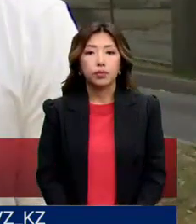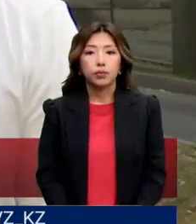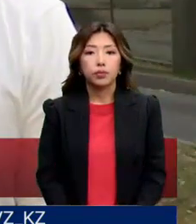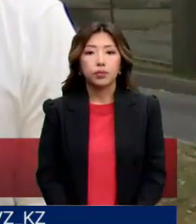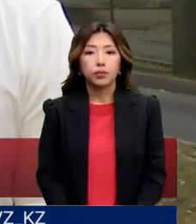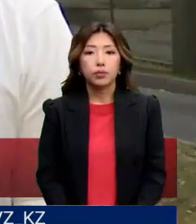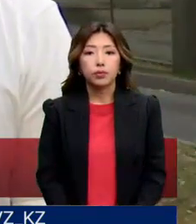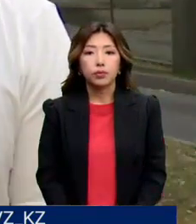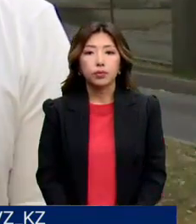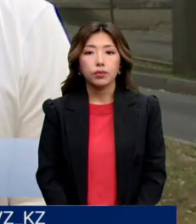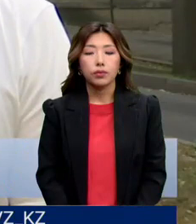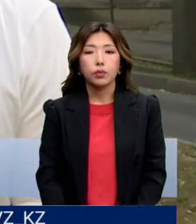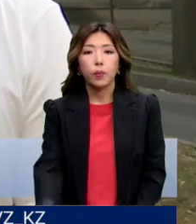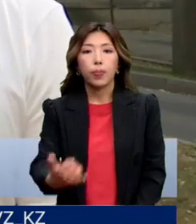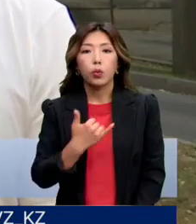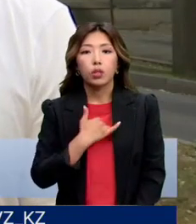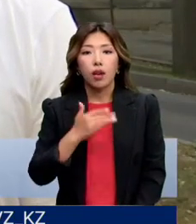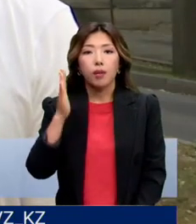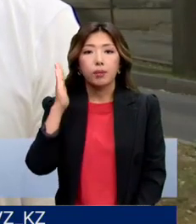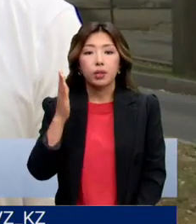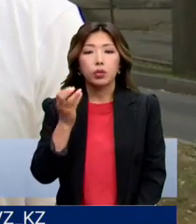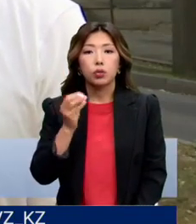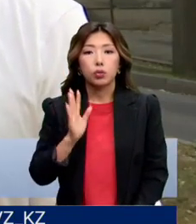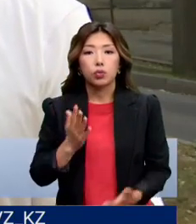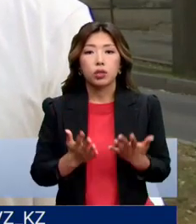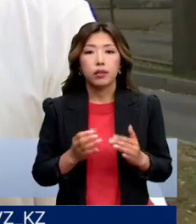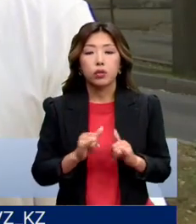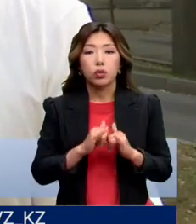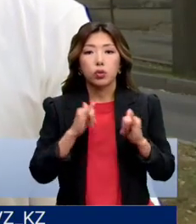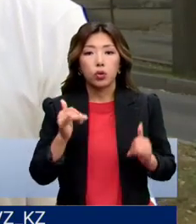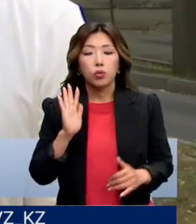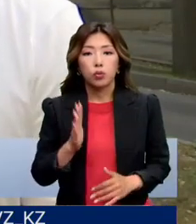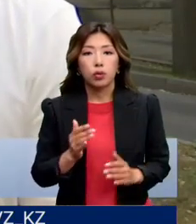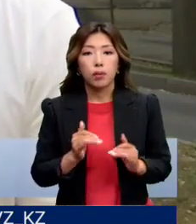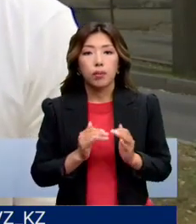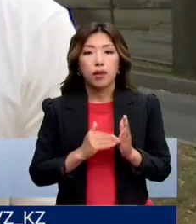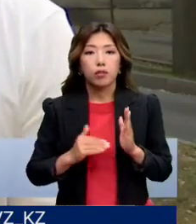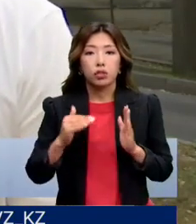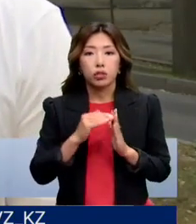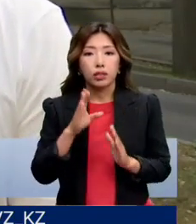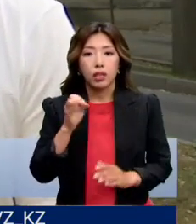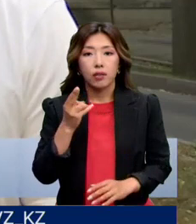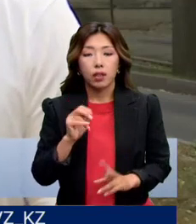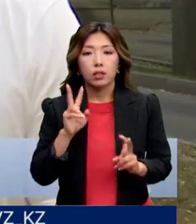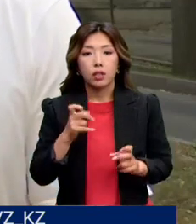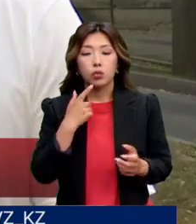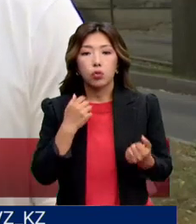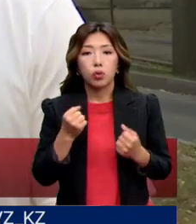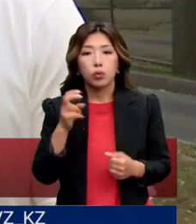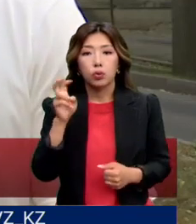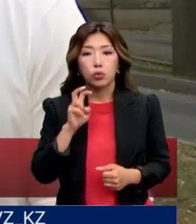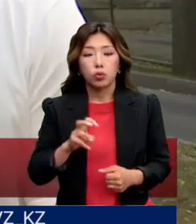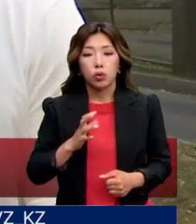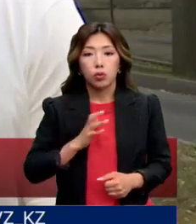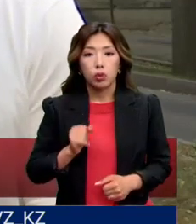впереди, я так понимаю, ждет в сентябре, может быть, еще одно повышение ставки ФРС. Это значит укрепление доллара. Я не думаю,